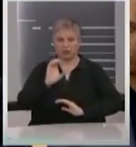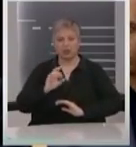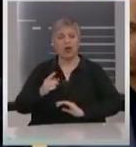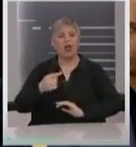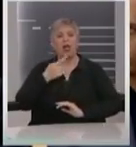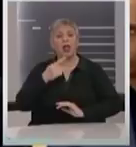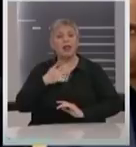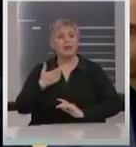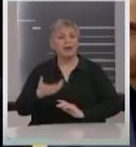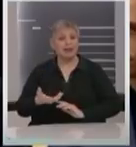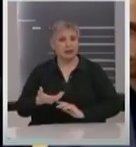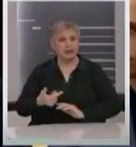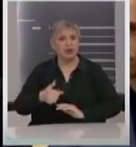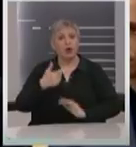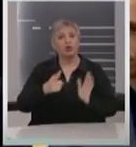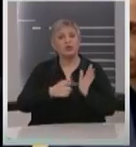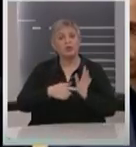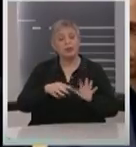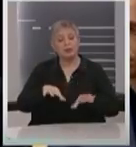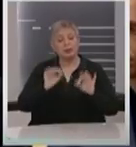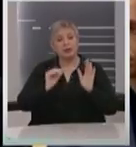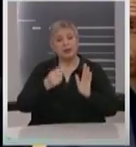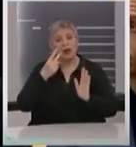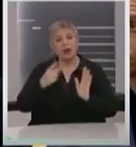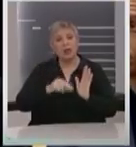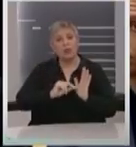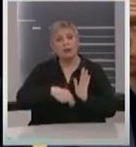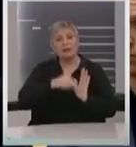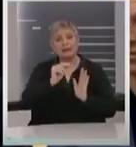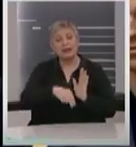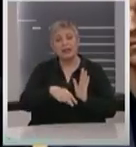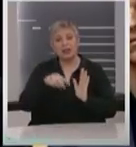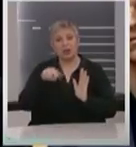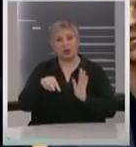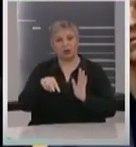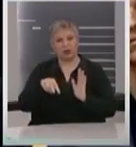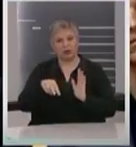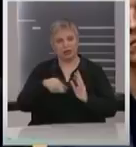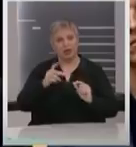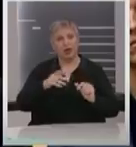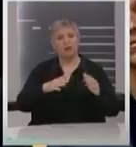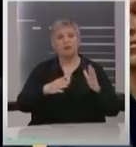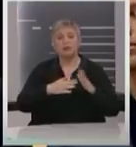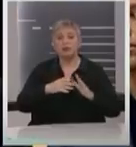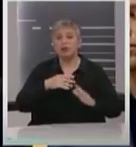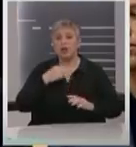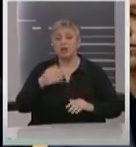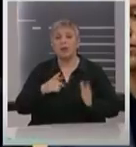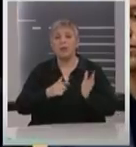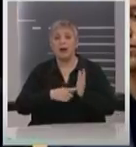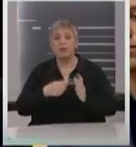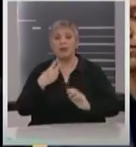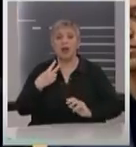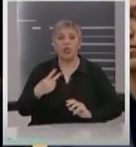συνθήκης, ο Έλληνας Πρόεδρος της Δημοκρατίας για ανάγκη ερμηνείας σύμφωνα με τα σύγχρονα δεδομένα και τέλος ο Πρωθυπουργός